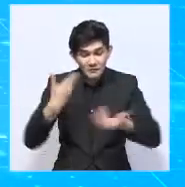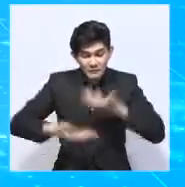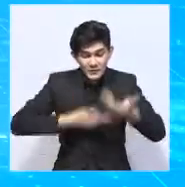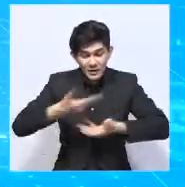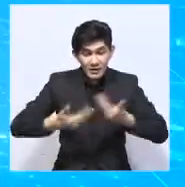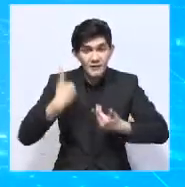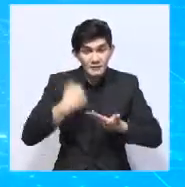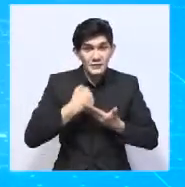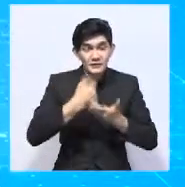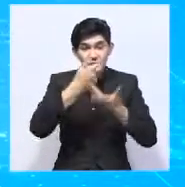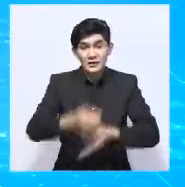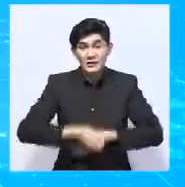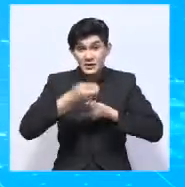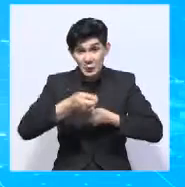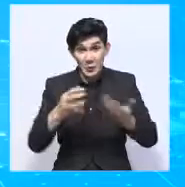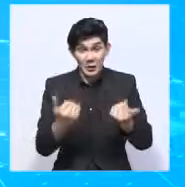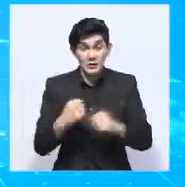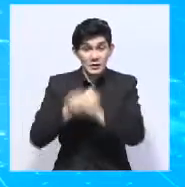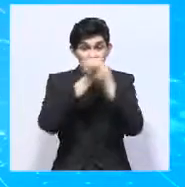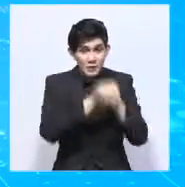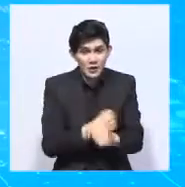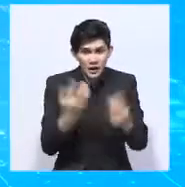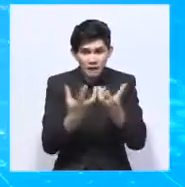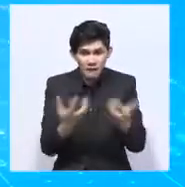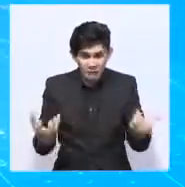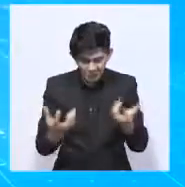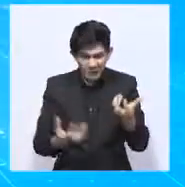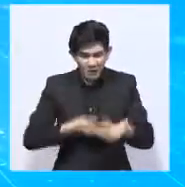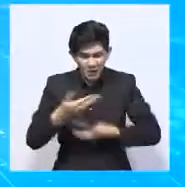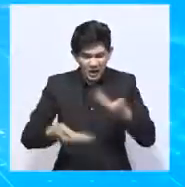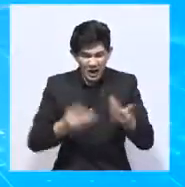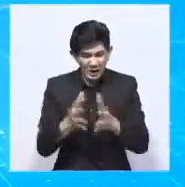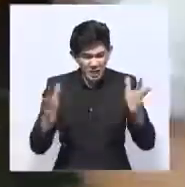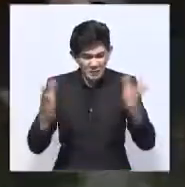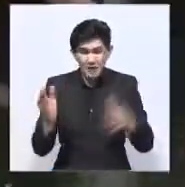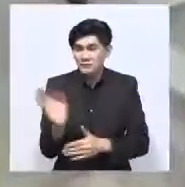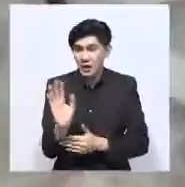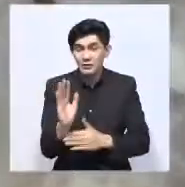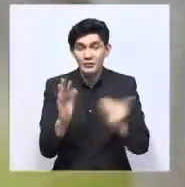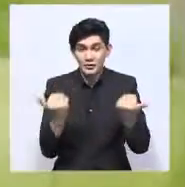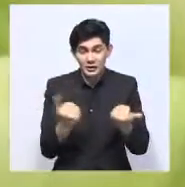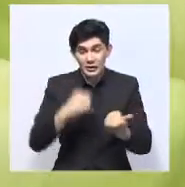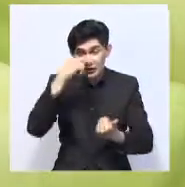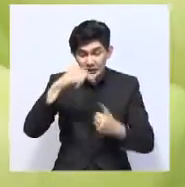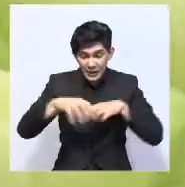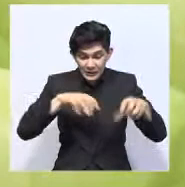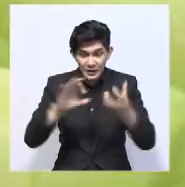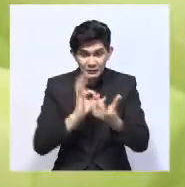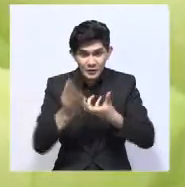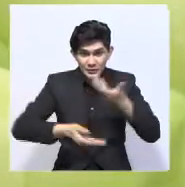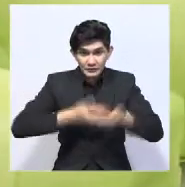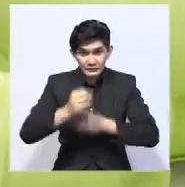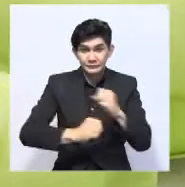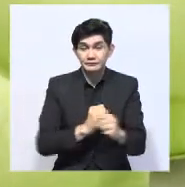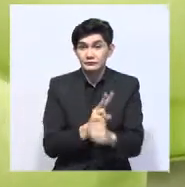วก็การตลาดเพื่อช่วยเหลือเกษตรกรแล้วก็ป้องกันปัญหาสินค้าเนี่ยล้นตลาดด้วยนะคะสำหรับงาน Thailand Amazing ทุเรียน and